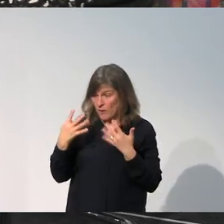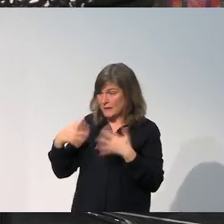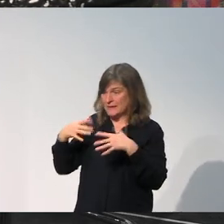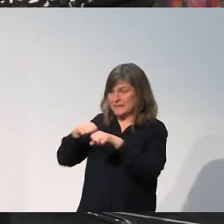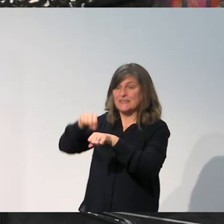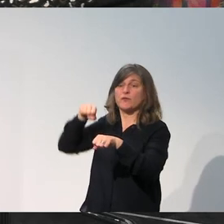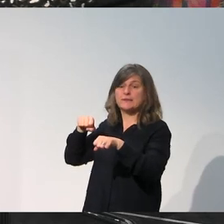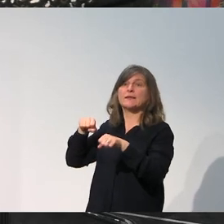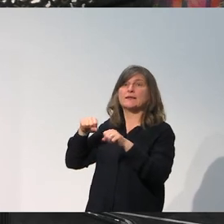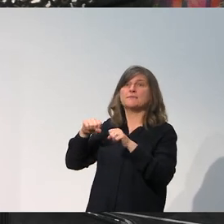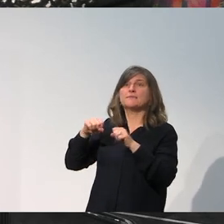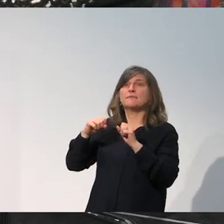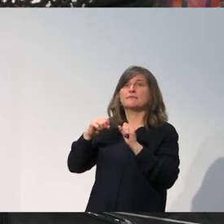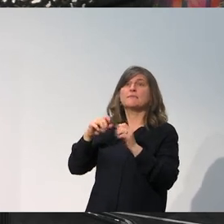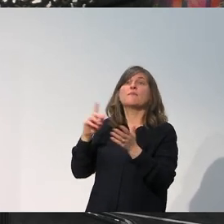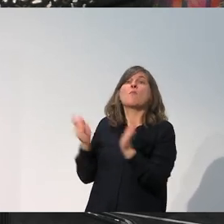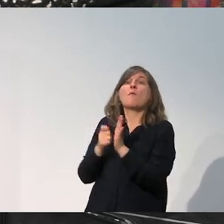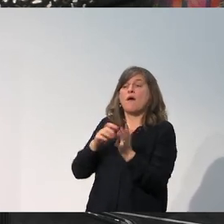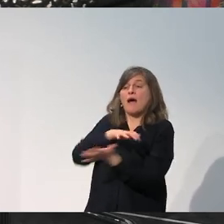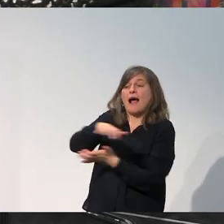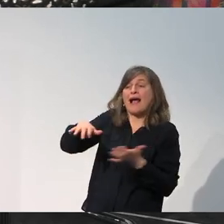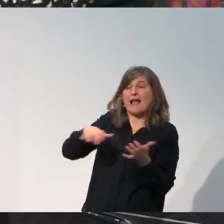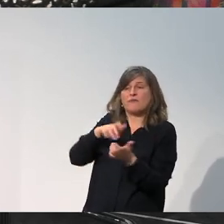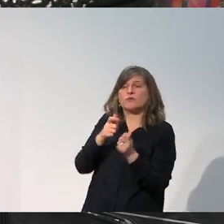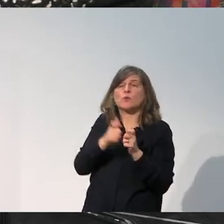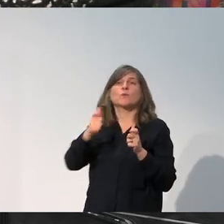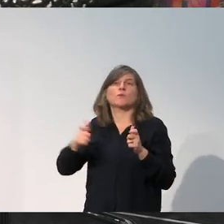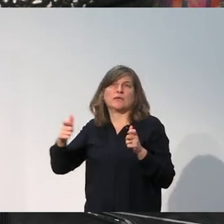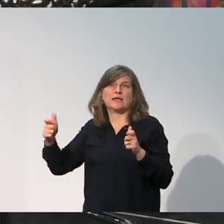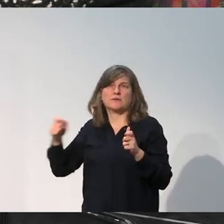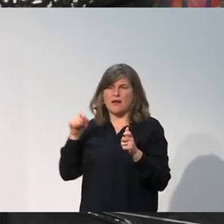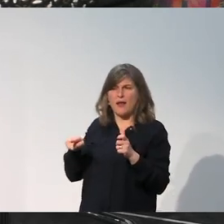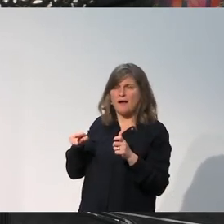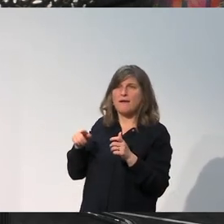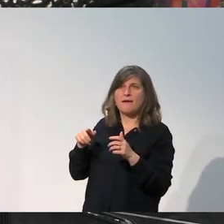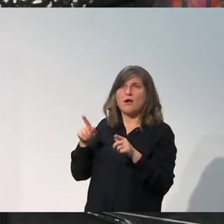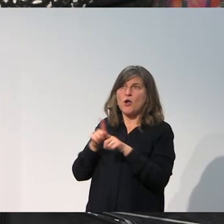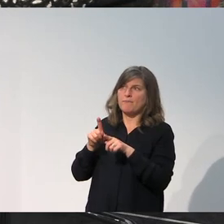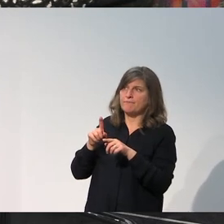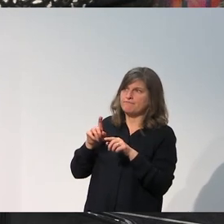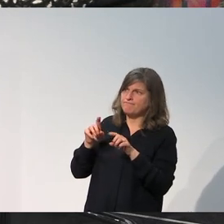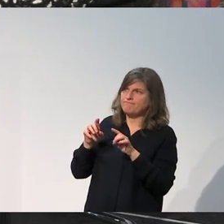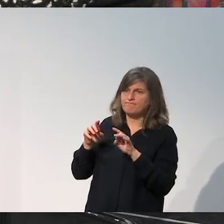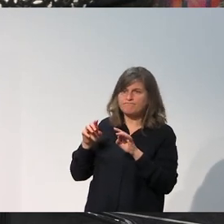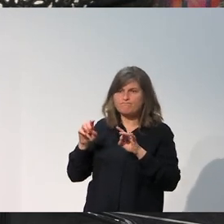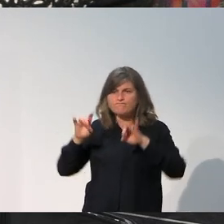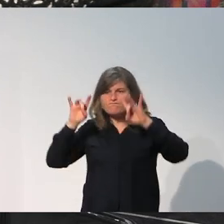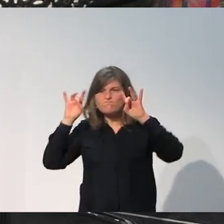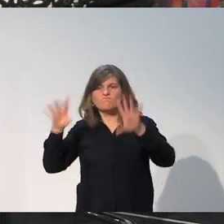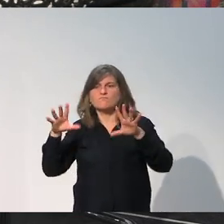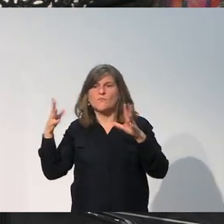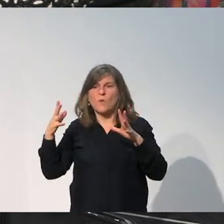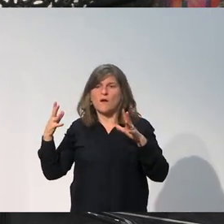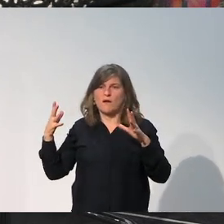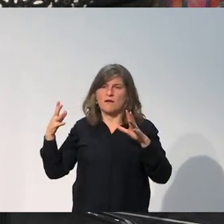révolution industrielle, qui est une époque qui s'est érigée contre le jour, puisque c'est l'avènement de la